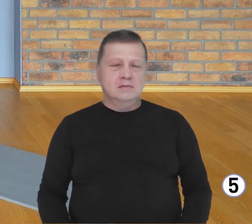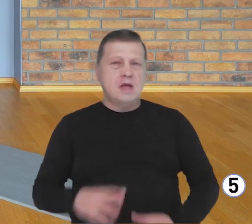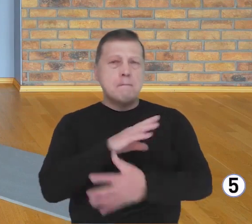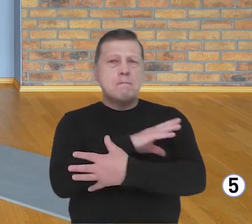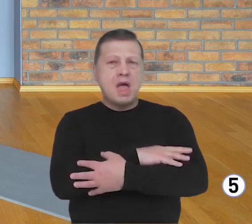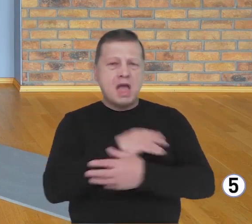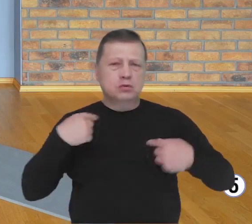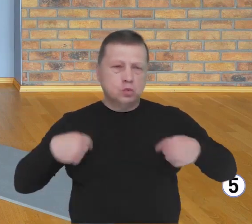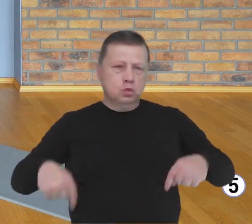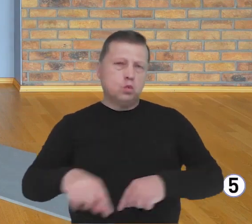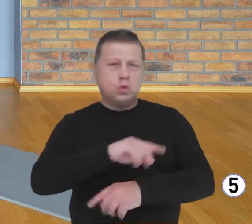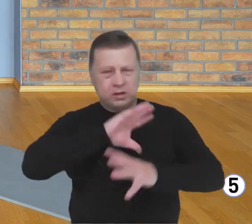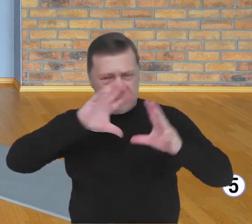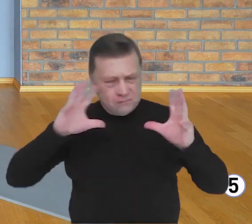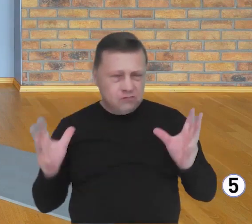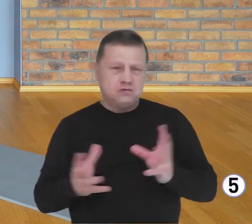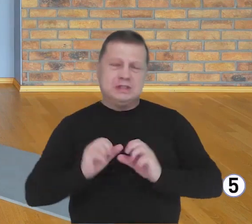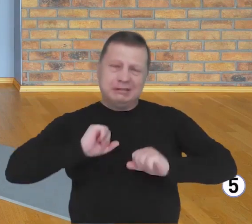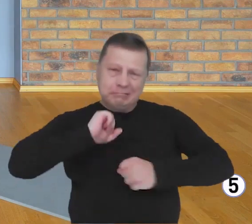Zaangażujcie jak najwięcej grup mięśniowych